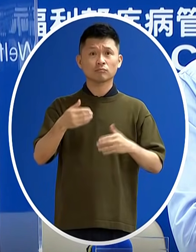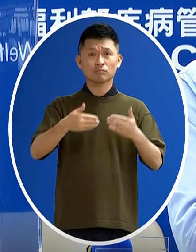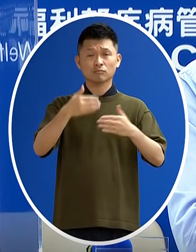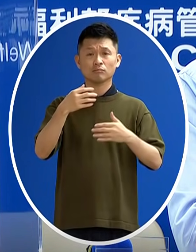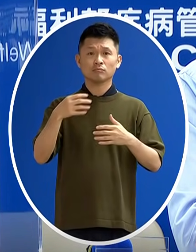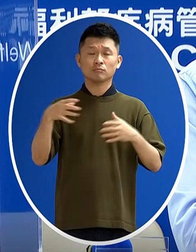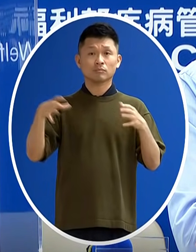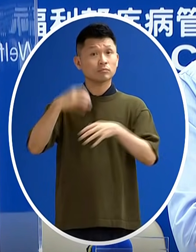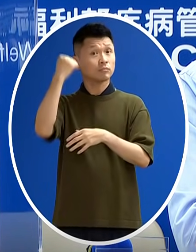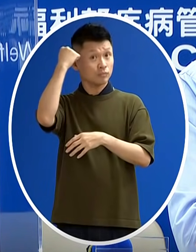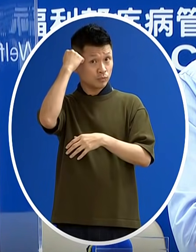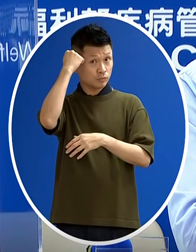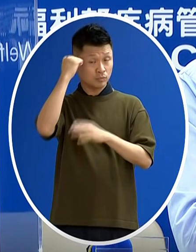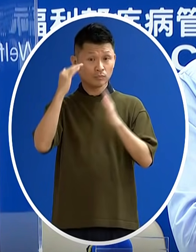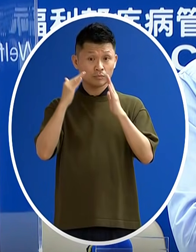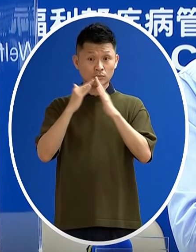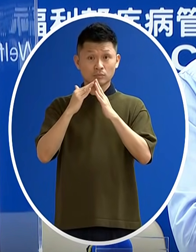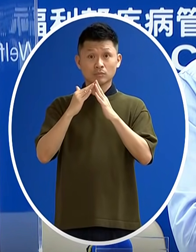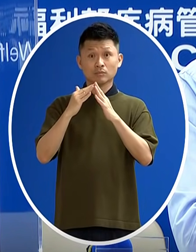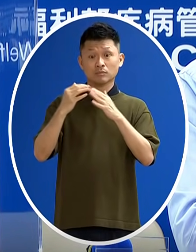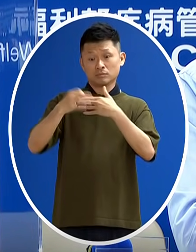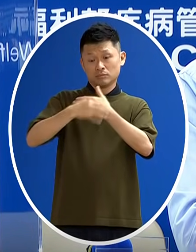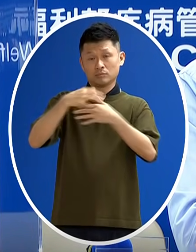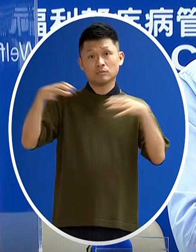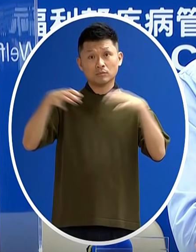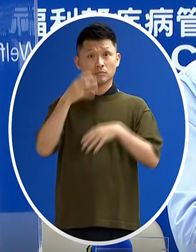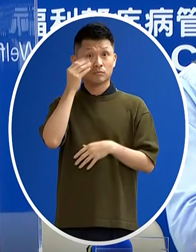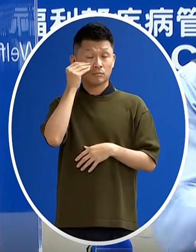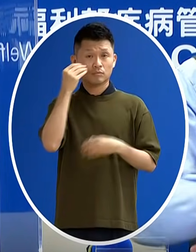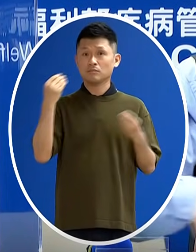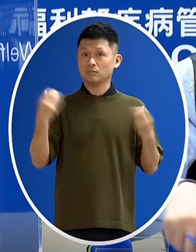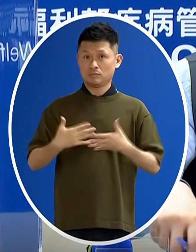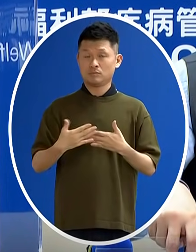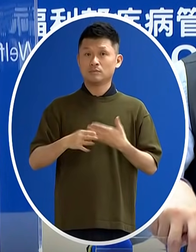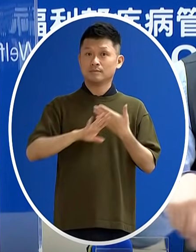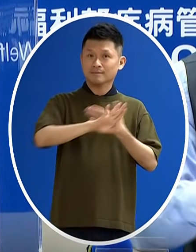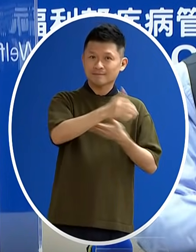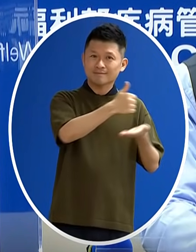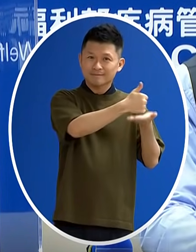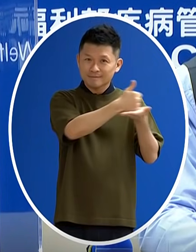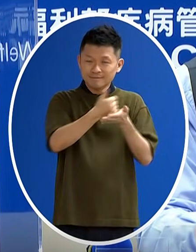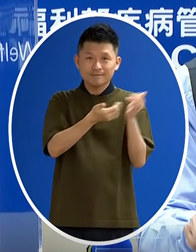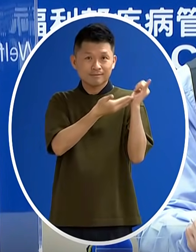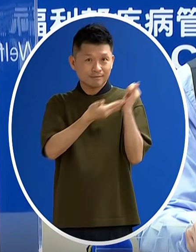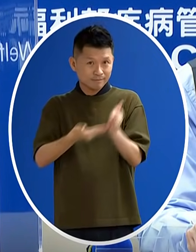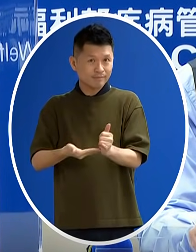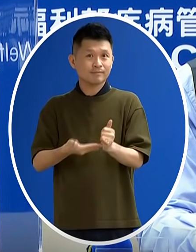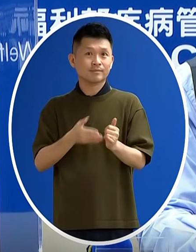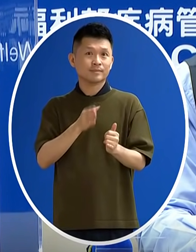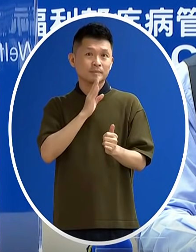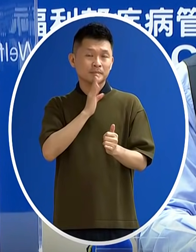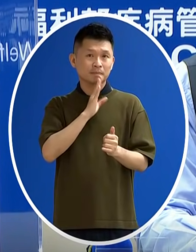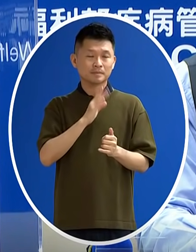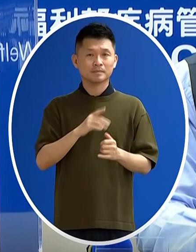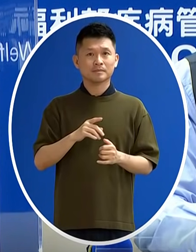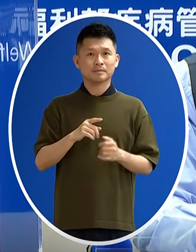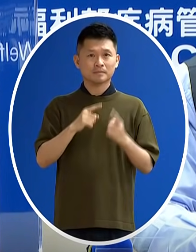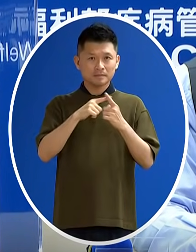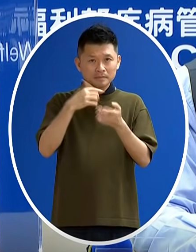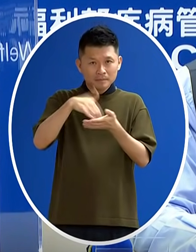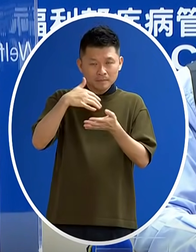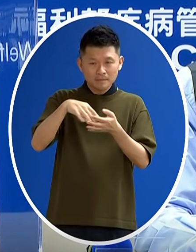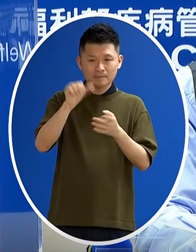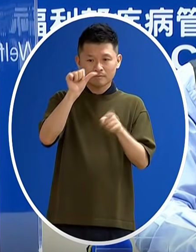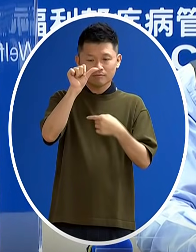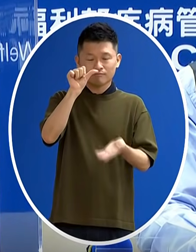住的家人在家里，这没有问题。那只是说邀来的一个宾客，好，那这部分我们不希望是超过五个